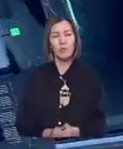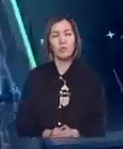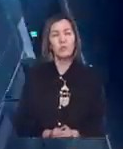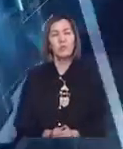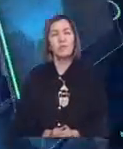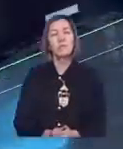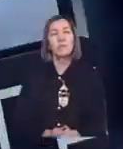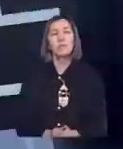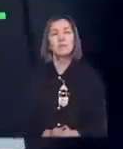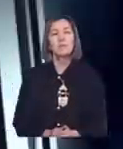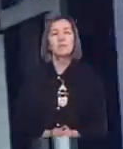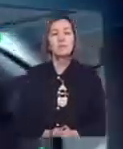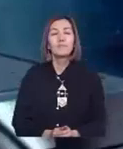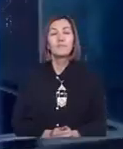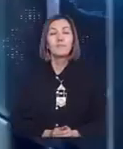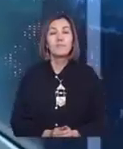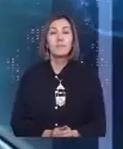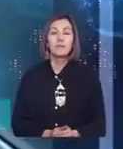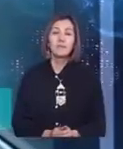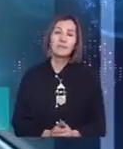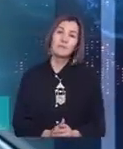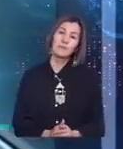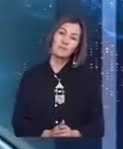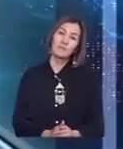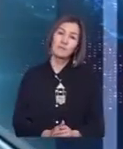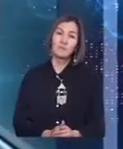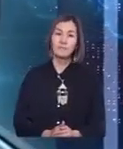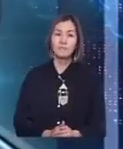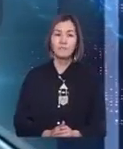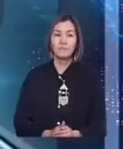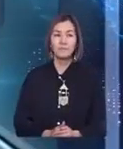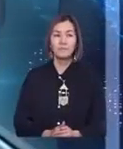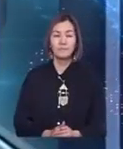Ернұр Медет, Ғабит Қабдырахман, Жетісу арнасы, Талдықорған.